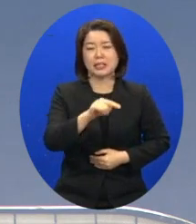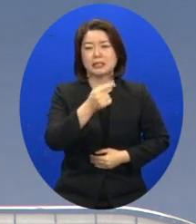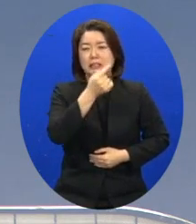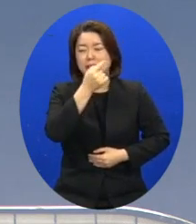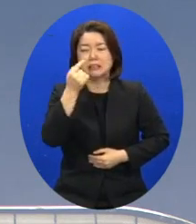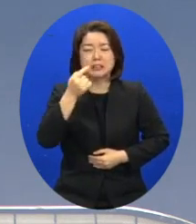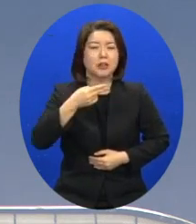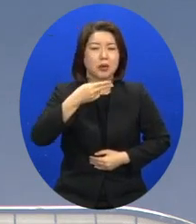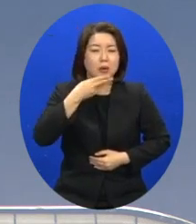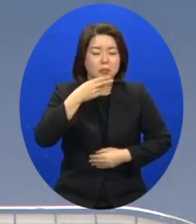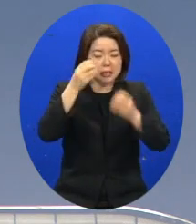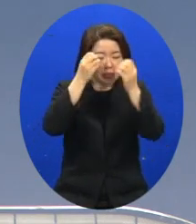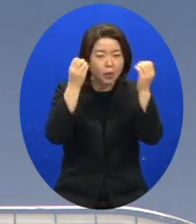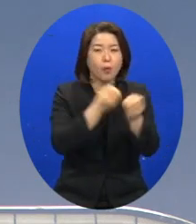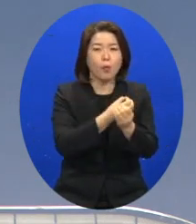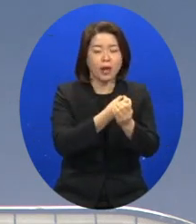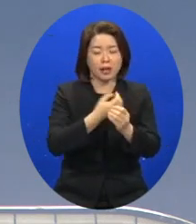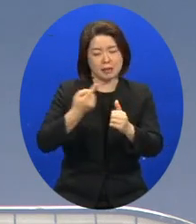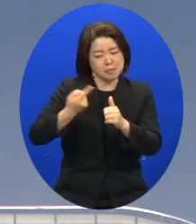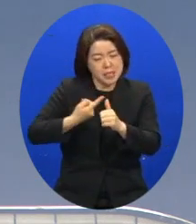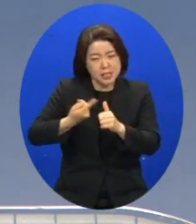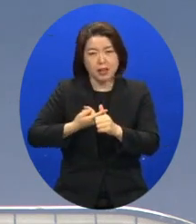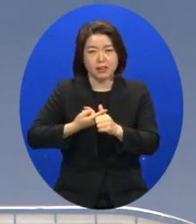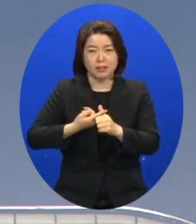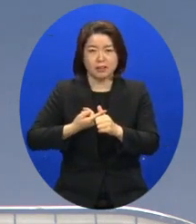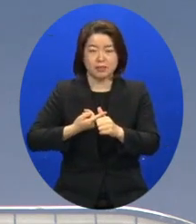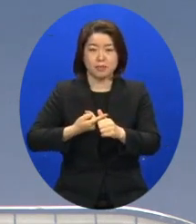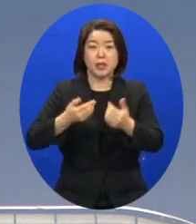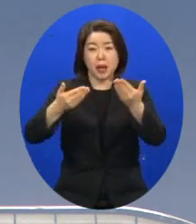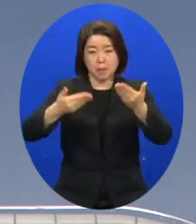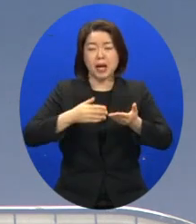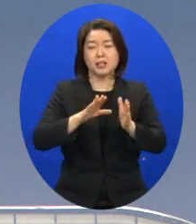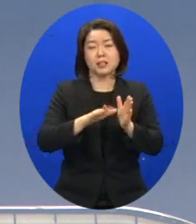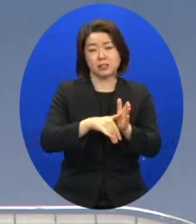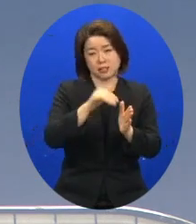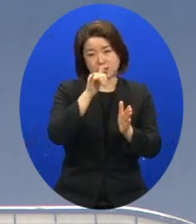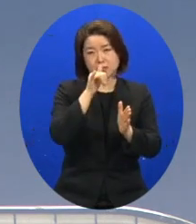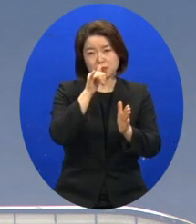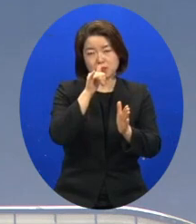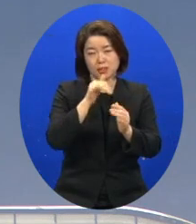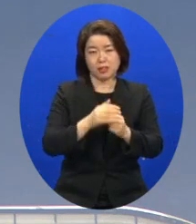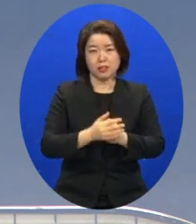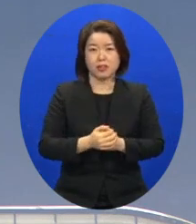ol 비난 받을 때입니다